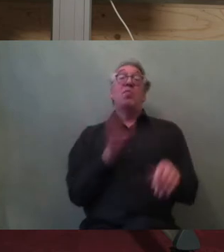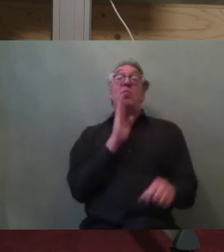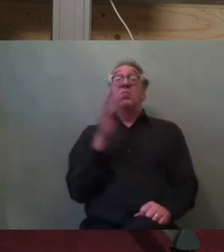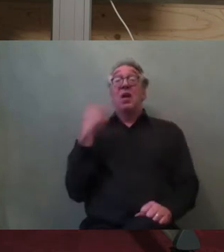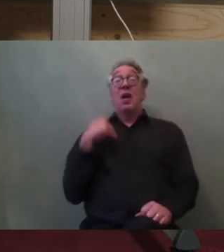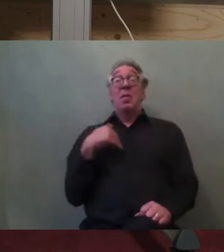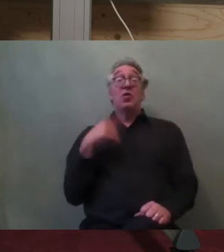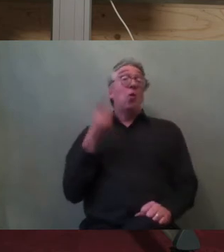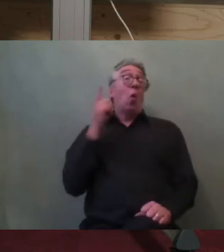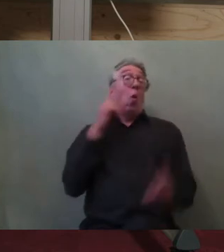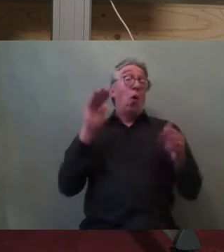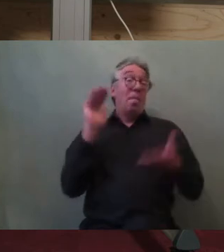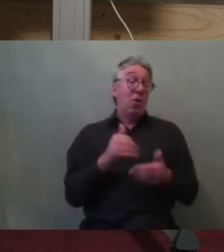beperkingenpak.